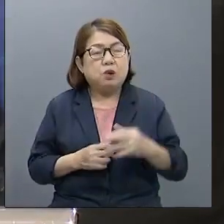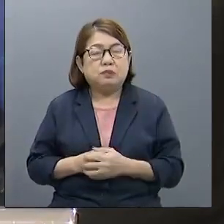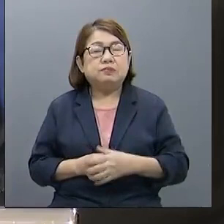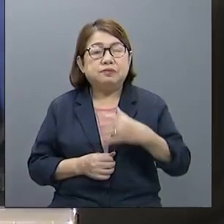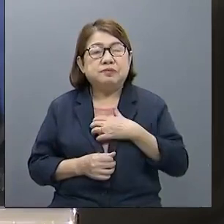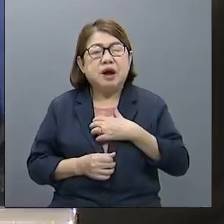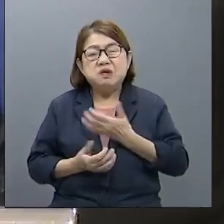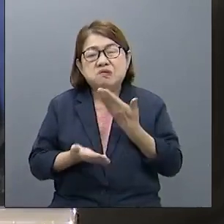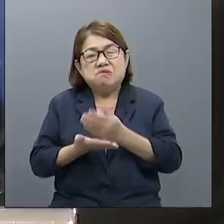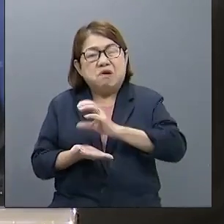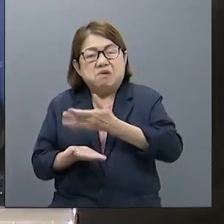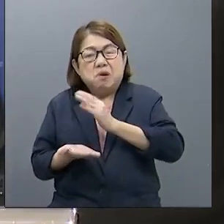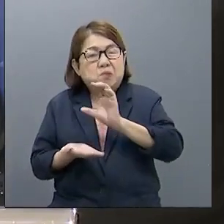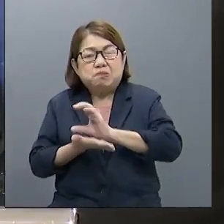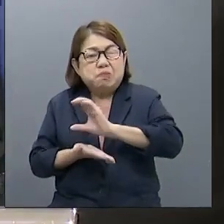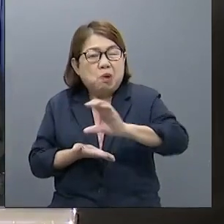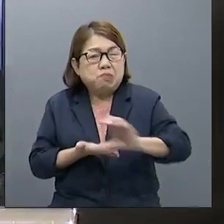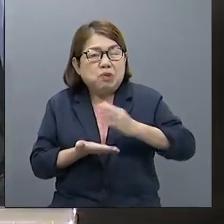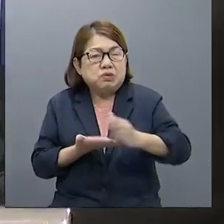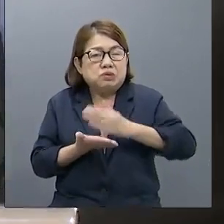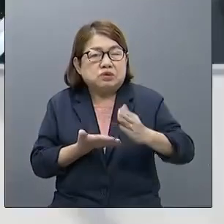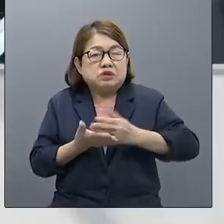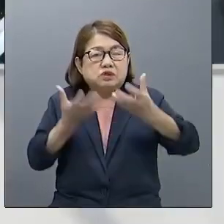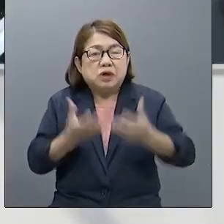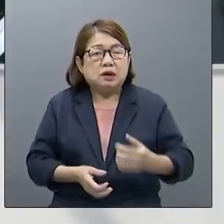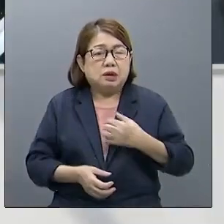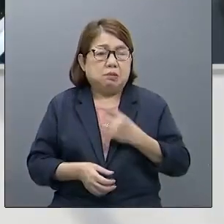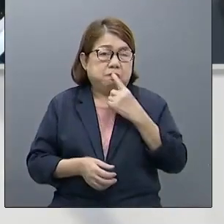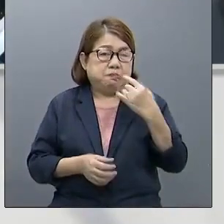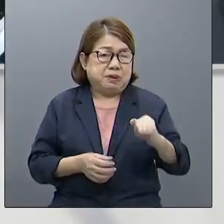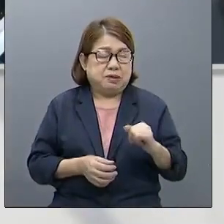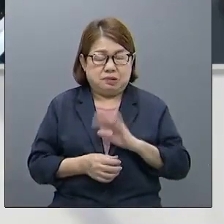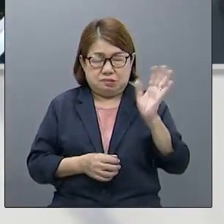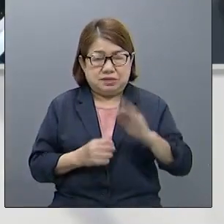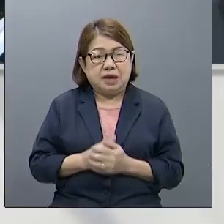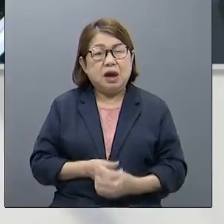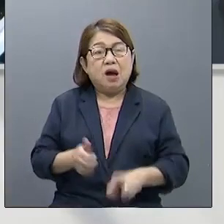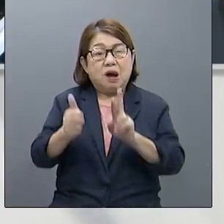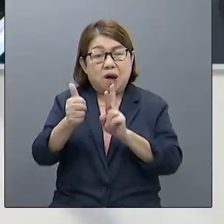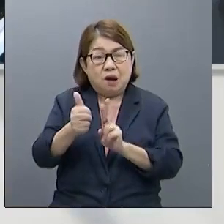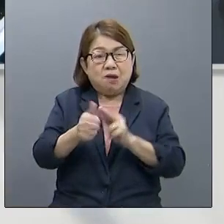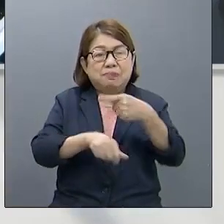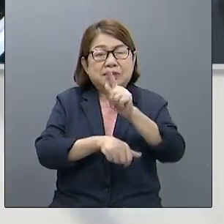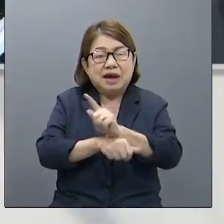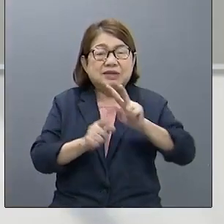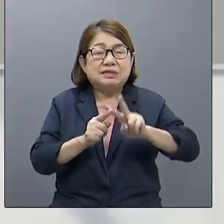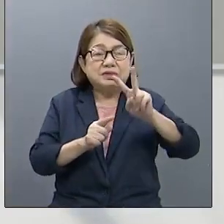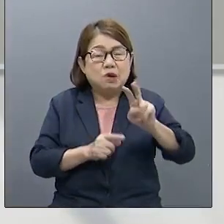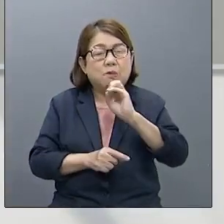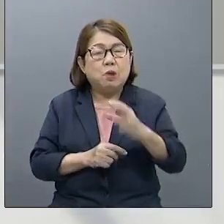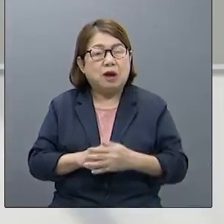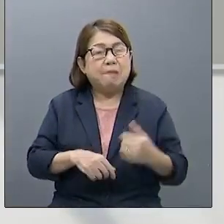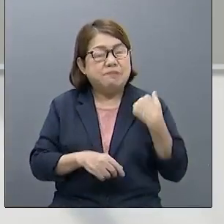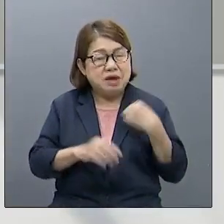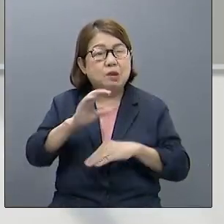ผ่านงบครั้งใหญ่ไม่ใช่นะครับร้องพิเชษฐ์ชี้แจงเพิ่มเติมด้วยนะคะว่าโครงการจัดตั้งรัฐสภา